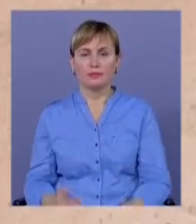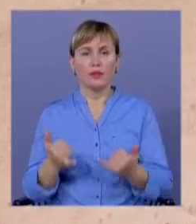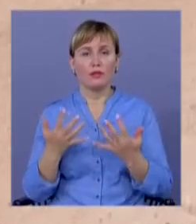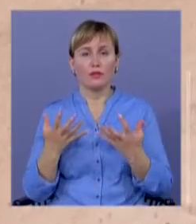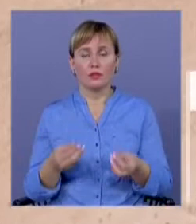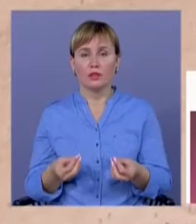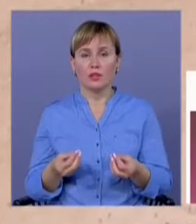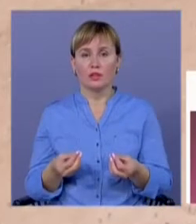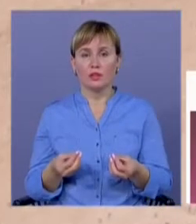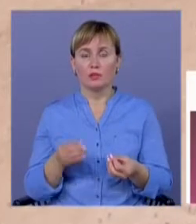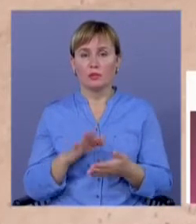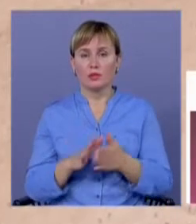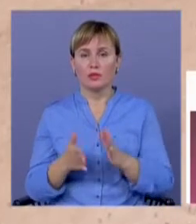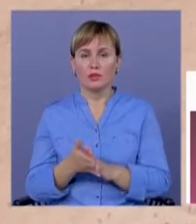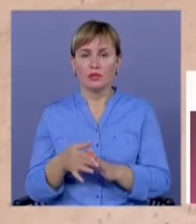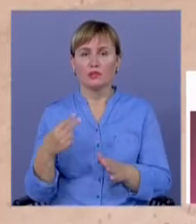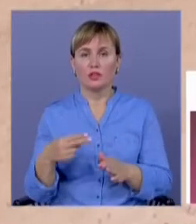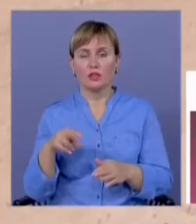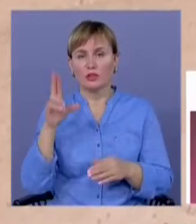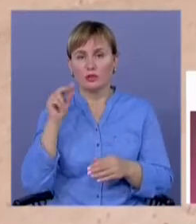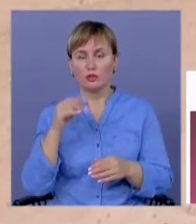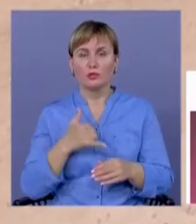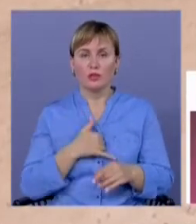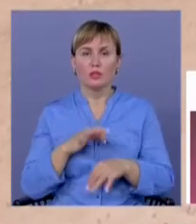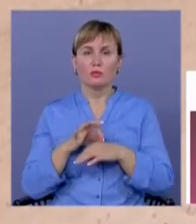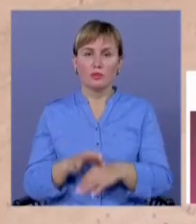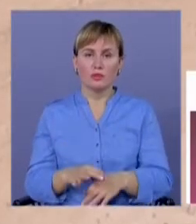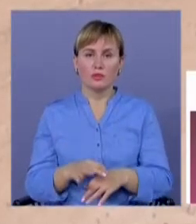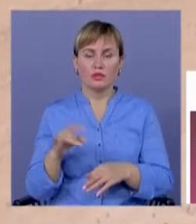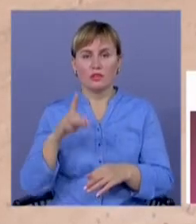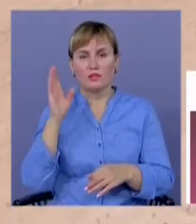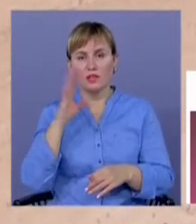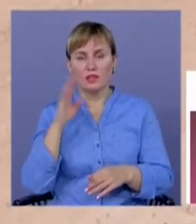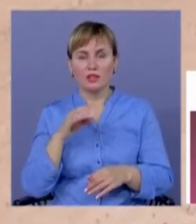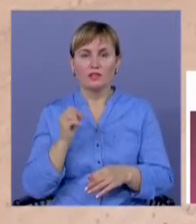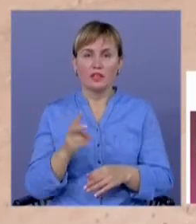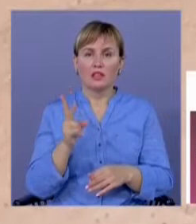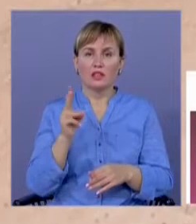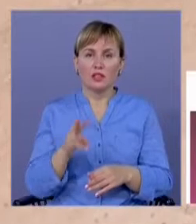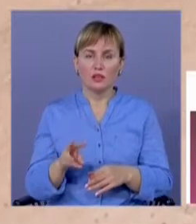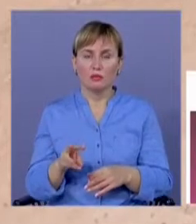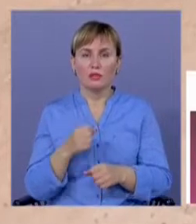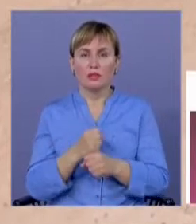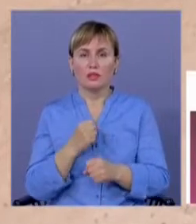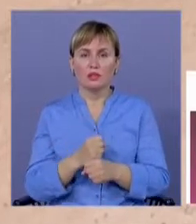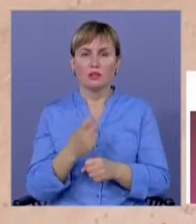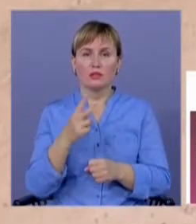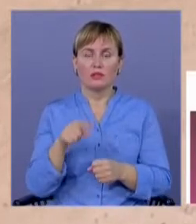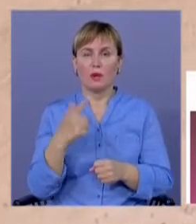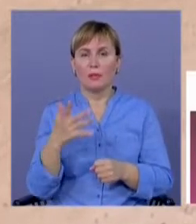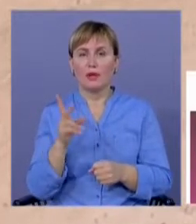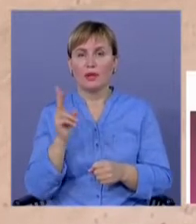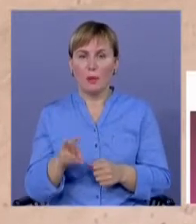день, по состоянию на 20 число, у нас проведено из водопровода из 12 километров, проложено 2,5